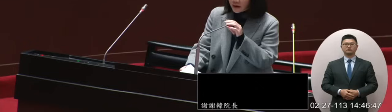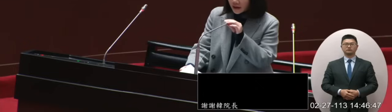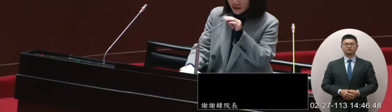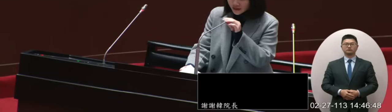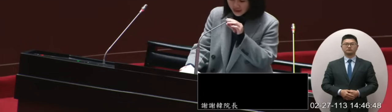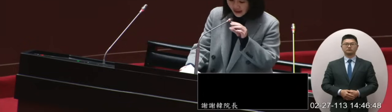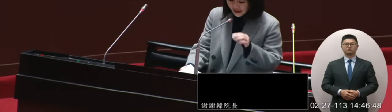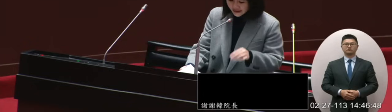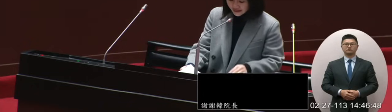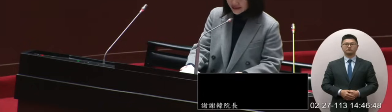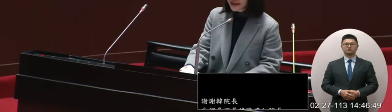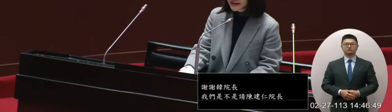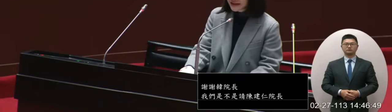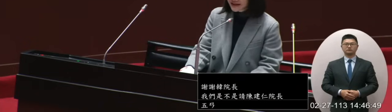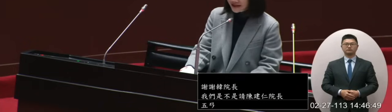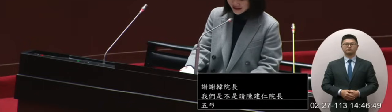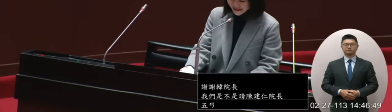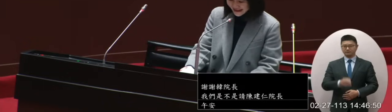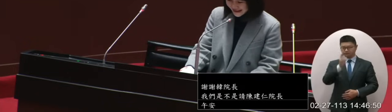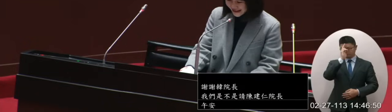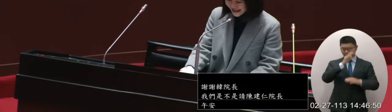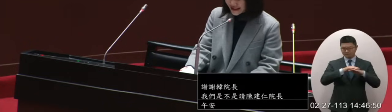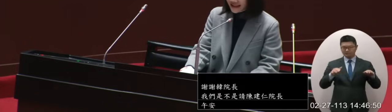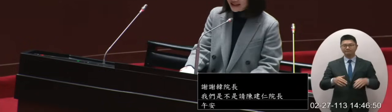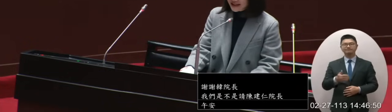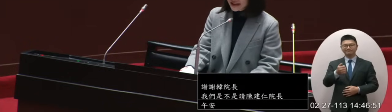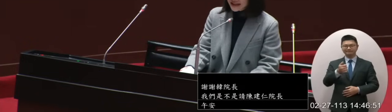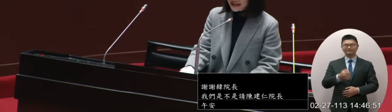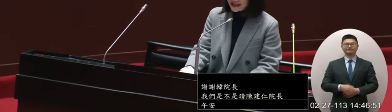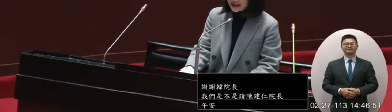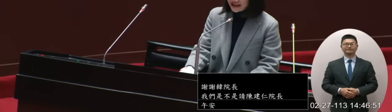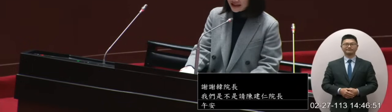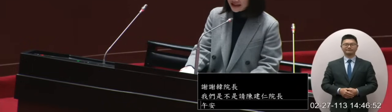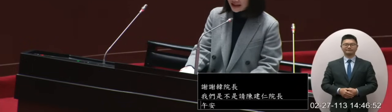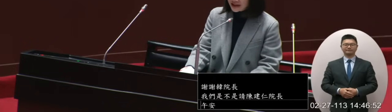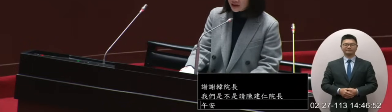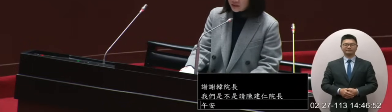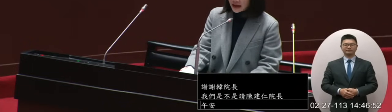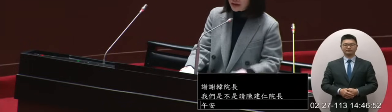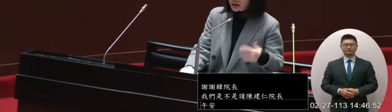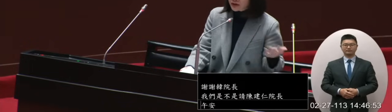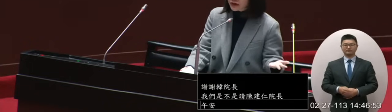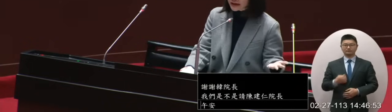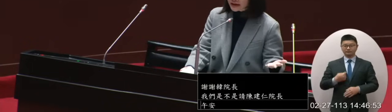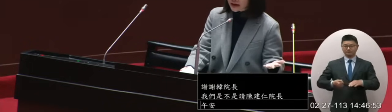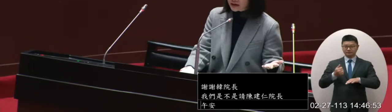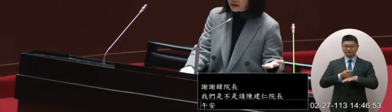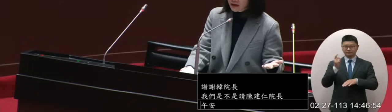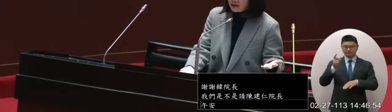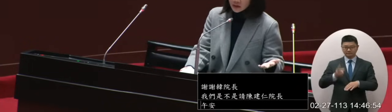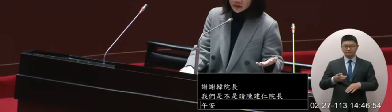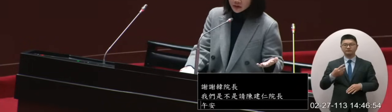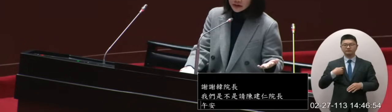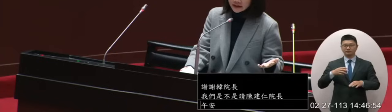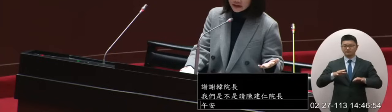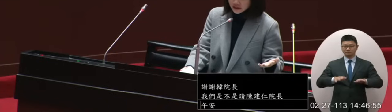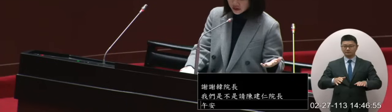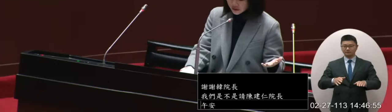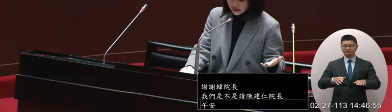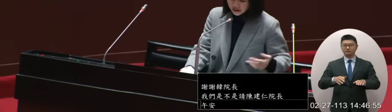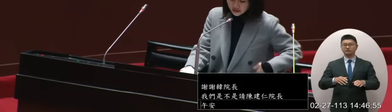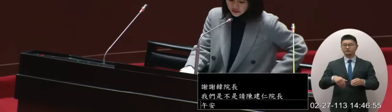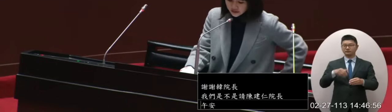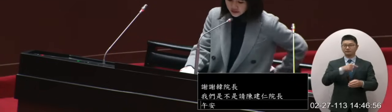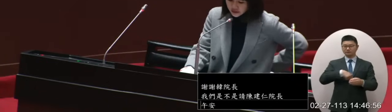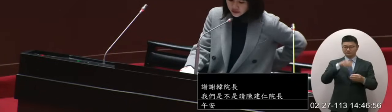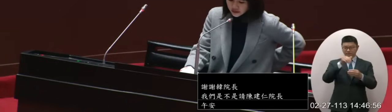学员午安，恭喜你啊，当选连任。 啊，谢谢啊。即使是连任，我们还是要从选前哦。我们选前的